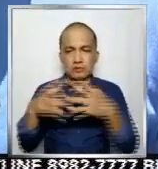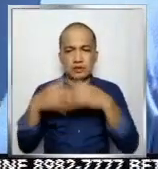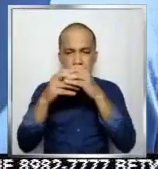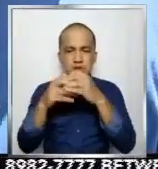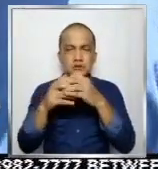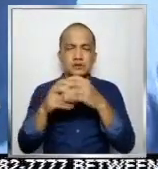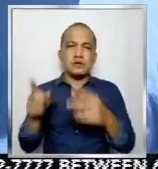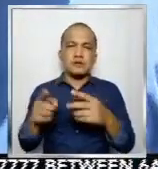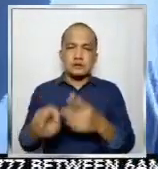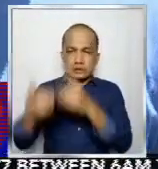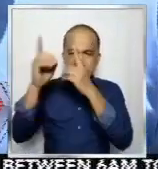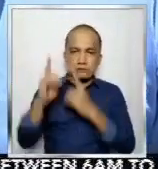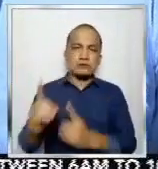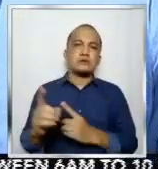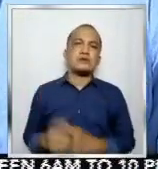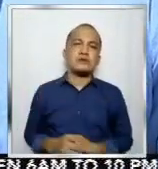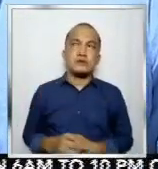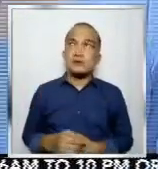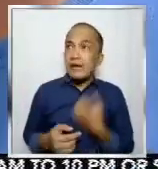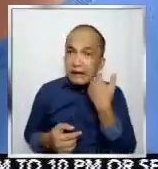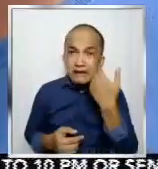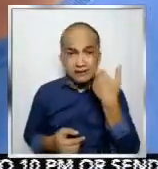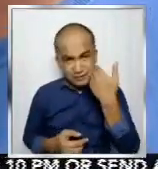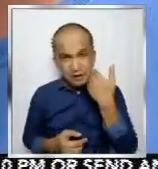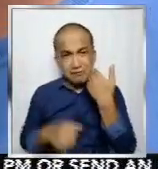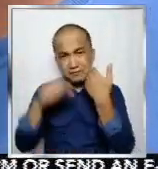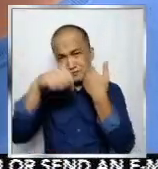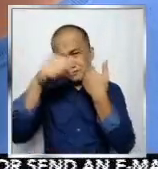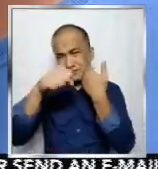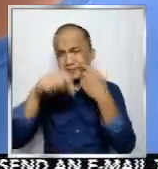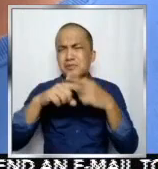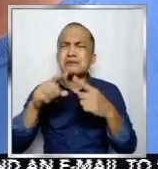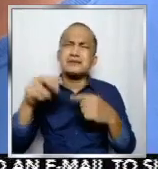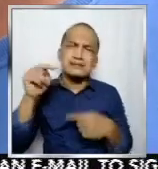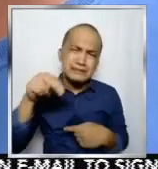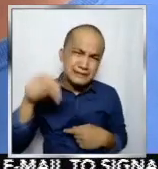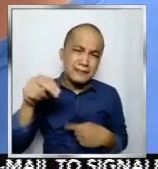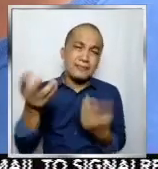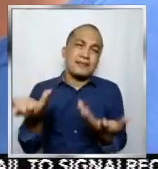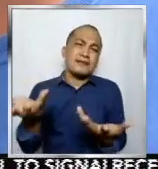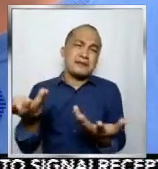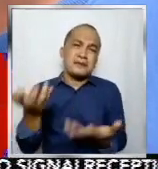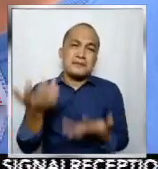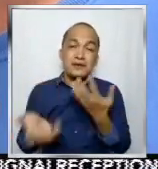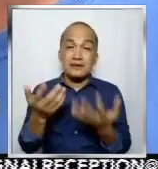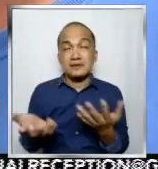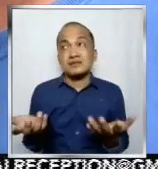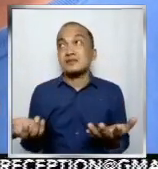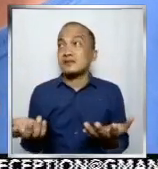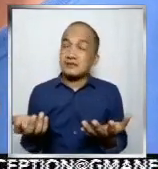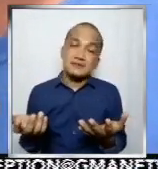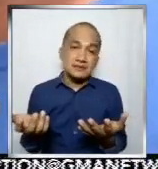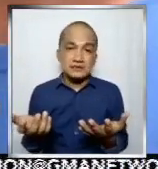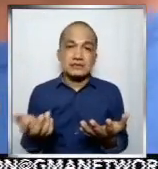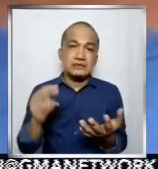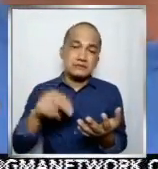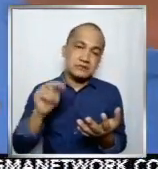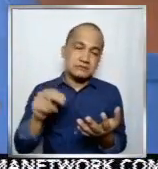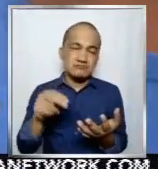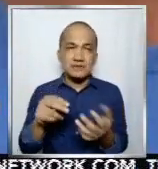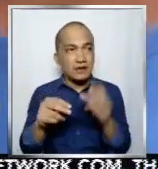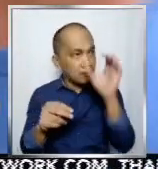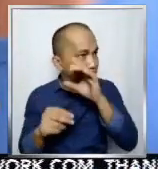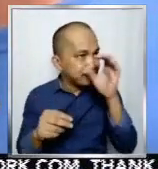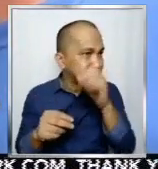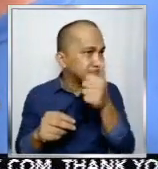Nakakaya rin po, kaya lang kailangan po eh, sir eh. Siguro po, maghahanap na lang po siguro kung anong pwedeng